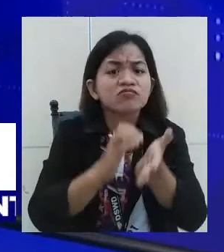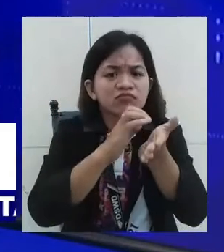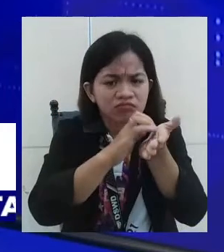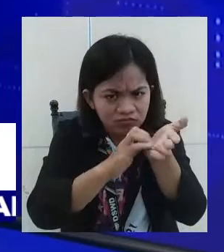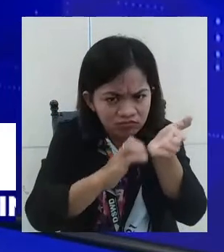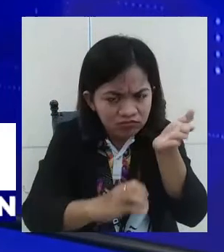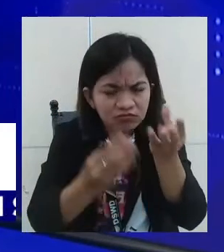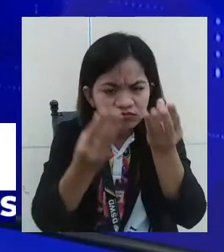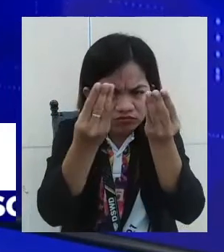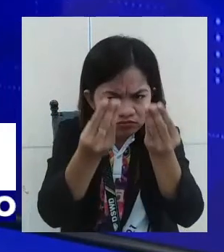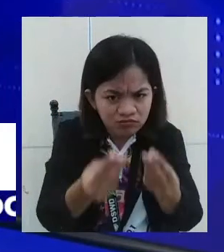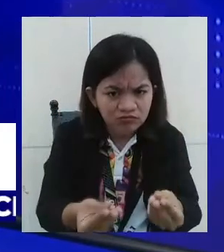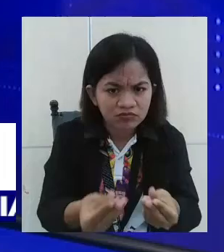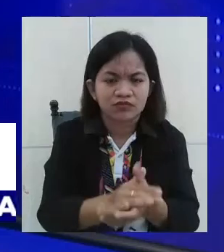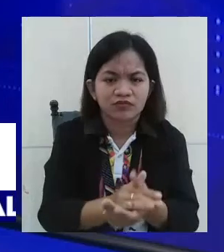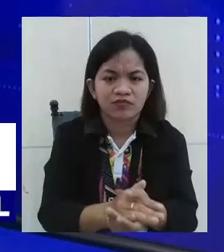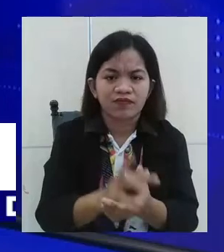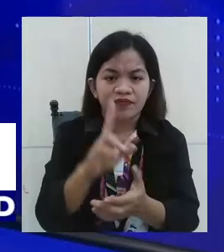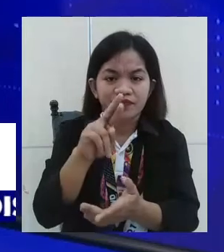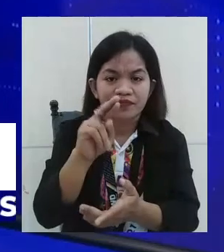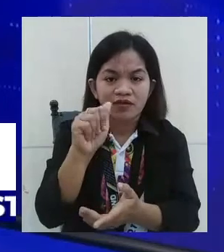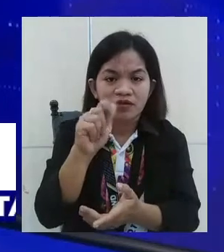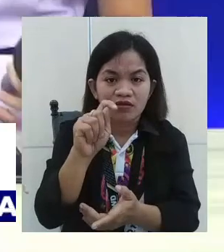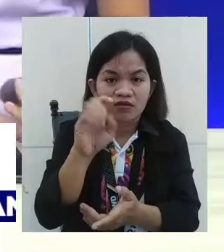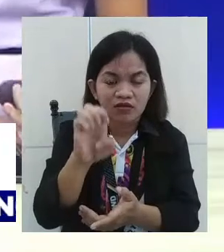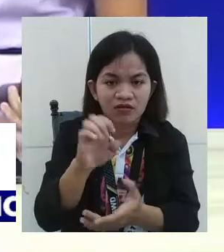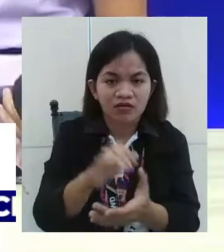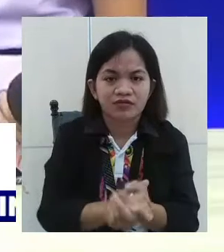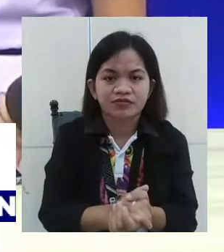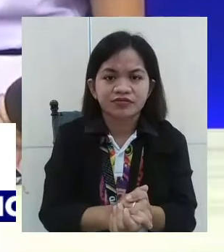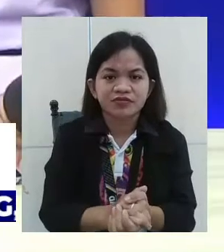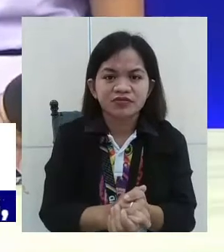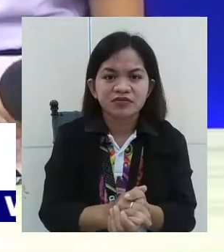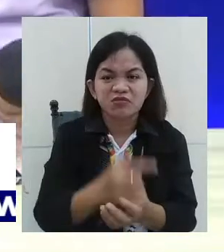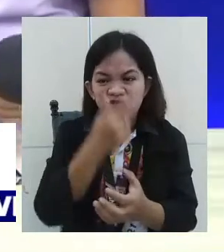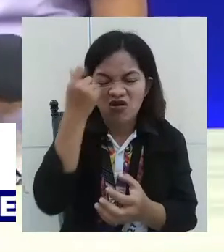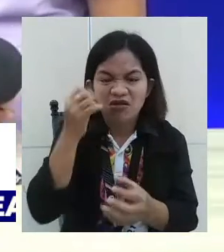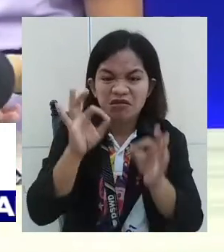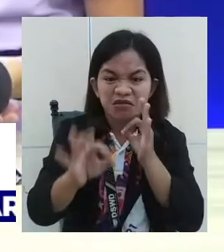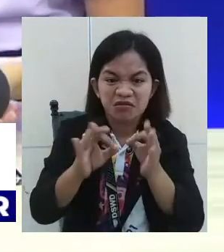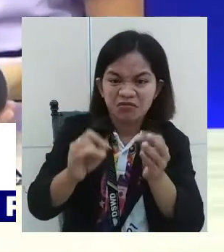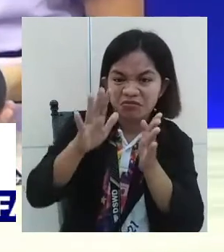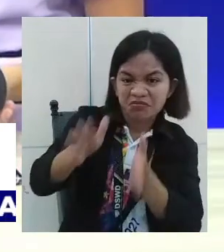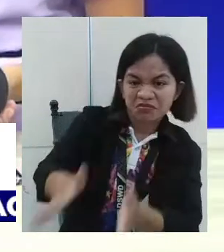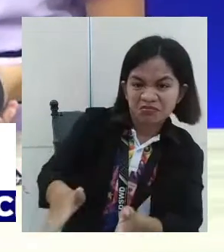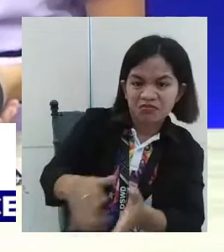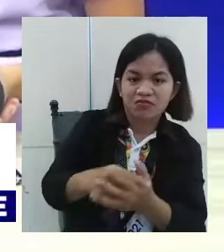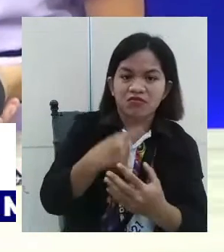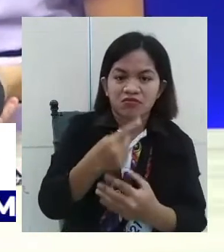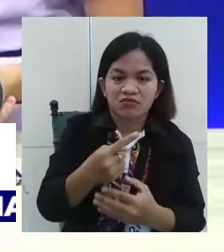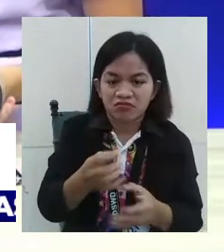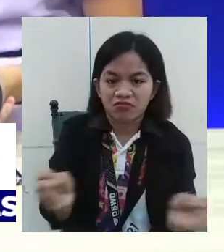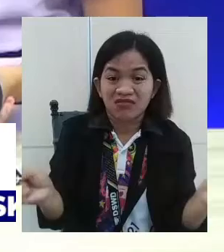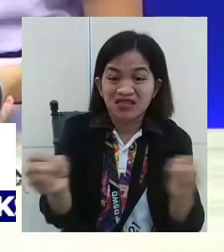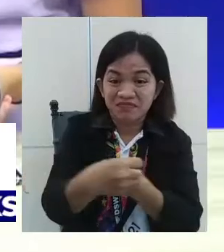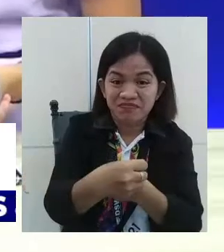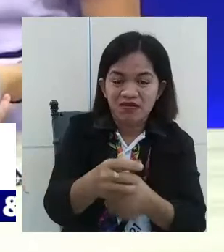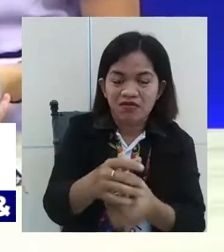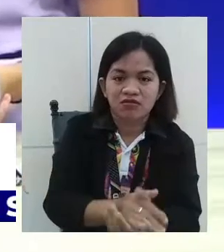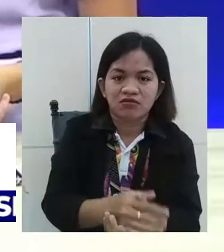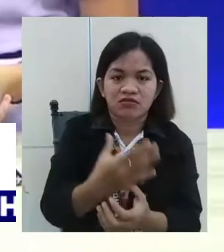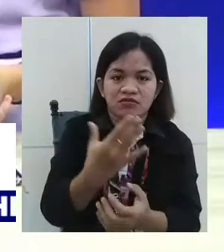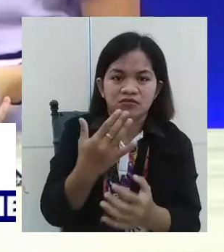nila doon. Kasi kung bibitawan naman yon ng may kapansanan, ang space na yon, baka malipat sa iba, mas lalo silang pag